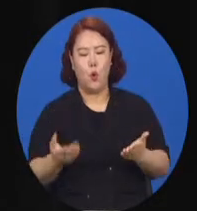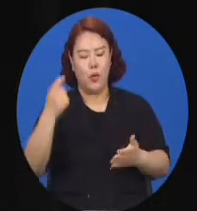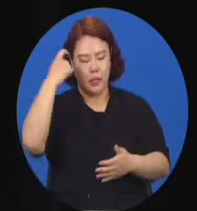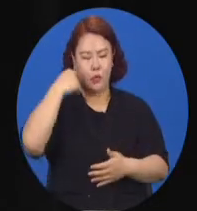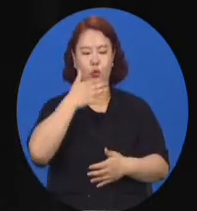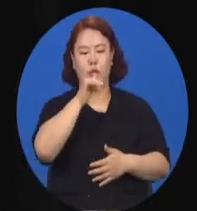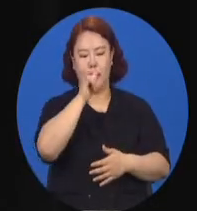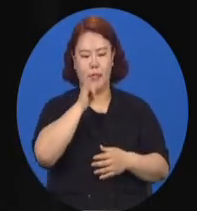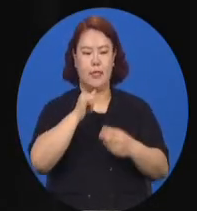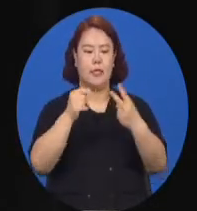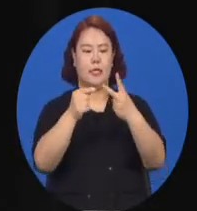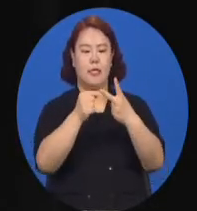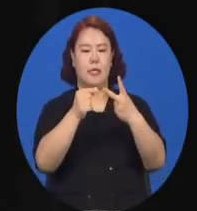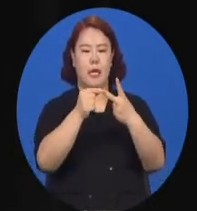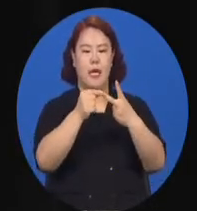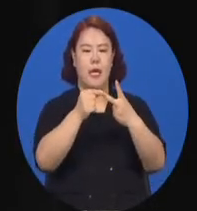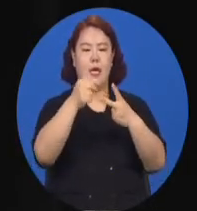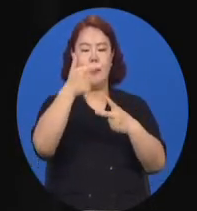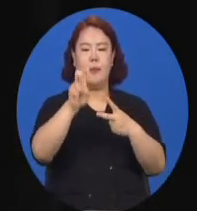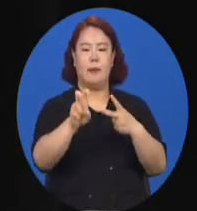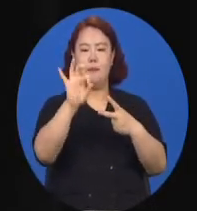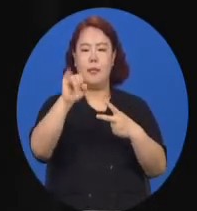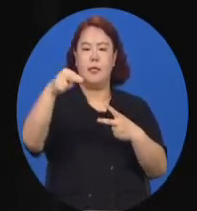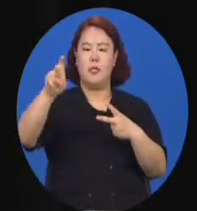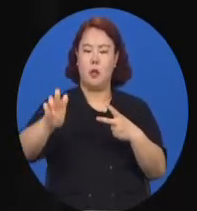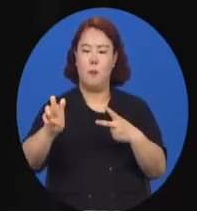제2의 남이섬 프로젝트를